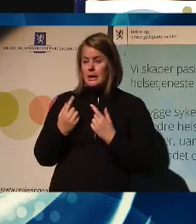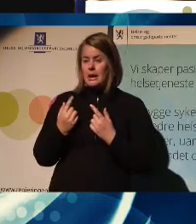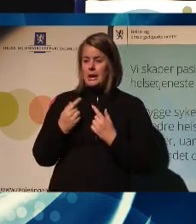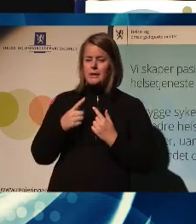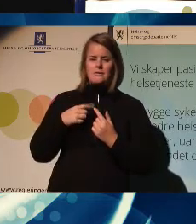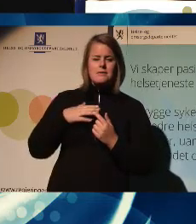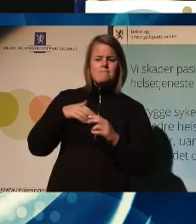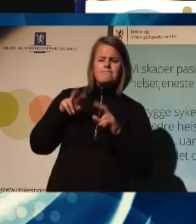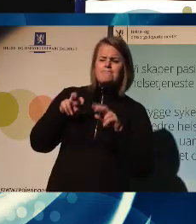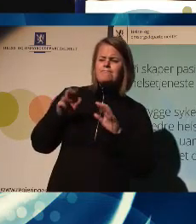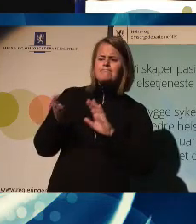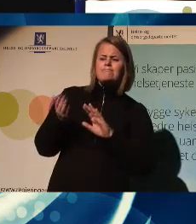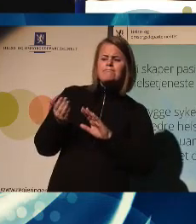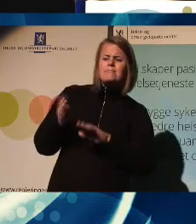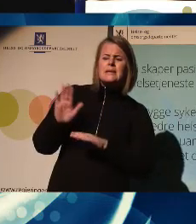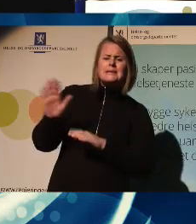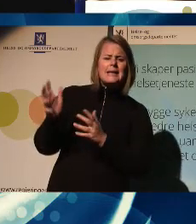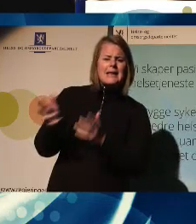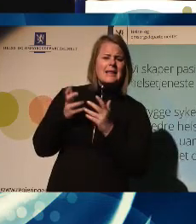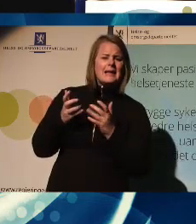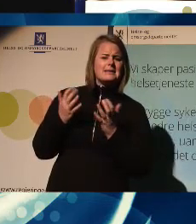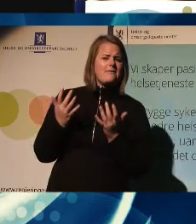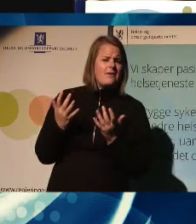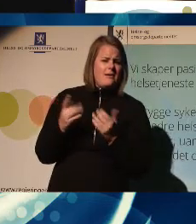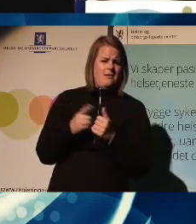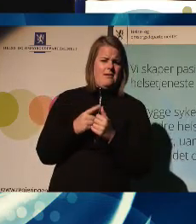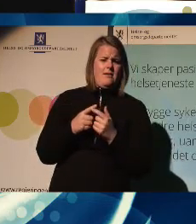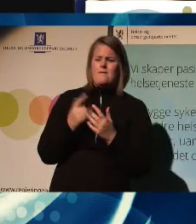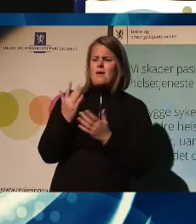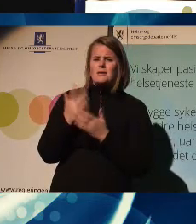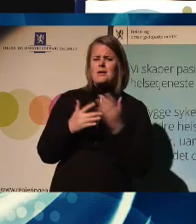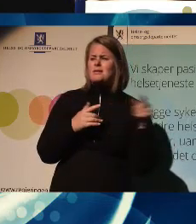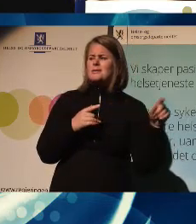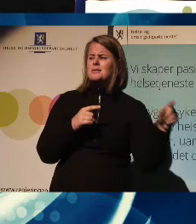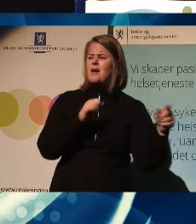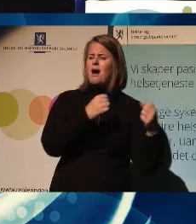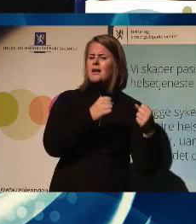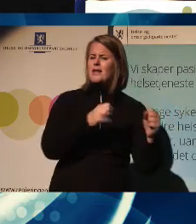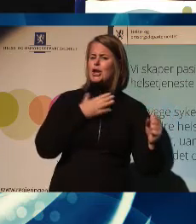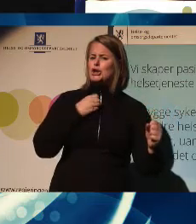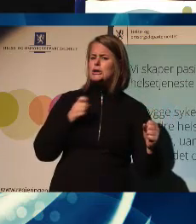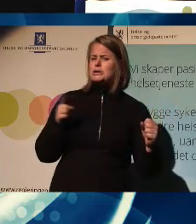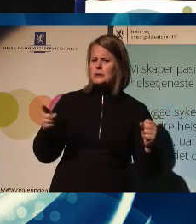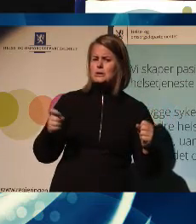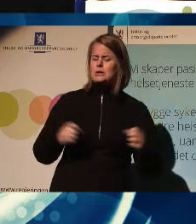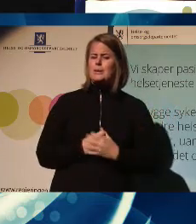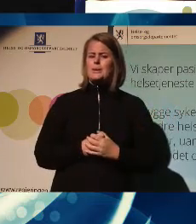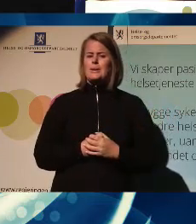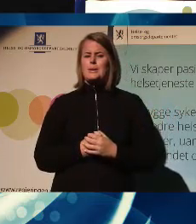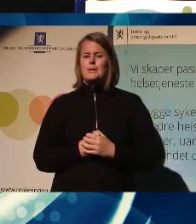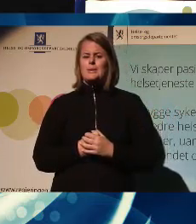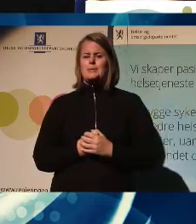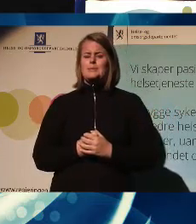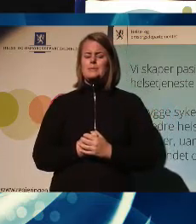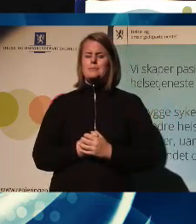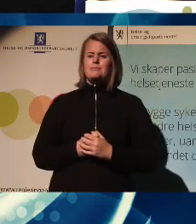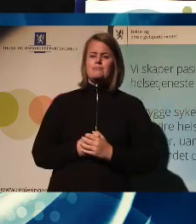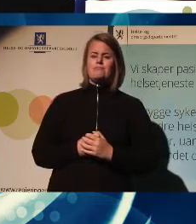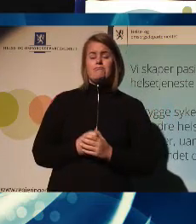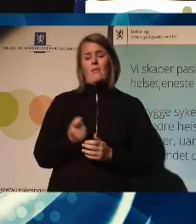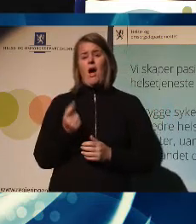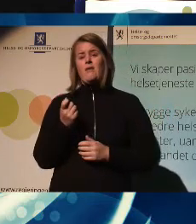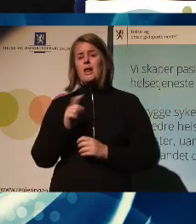ut hvilke interesser den ungdommen har og hvilke aktiviteter den kunne tenke seg å drive med. Så enkelte ganger så sitter vi